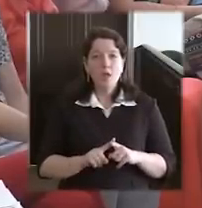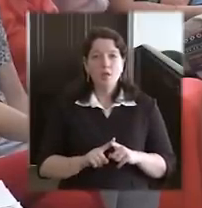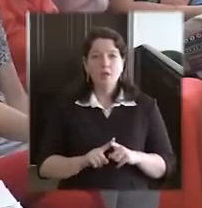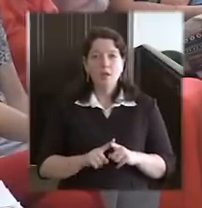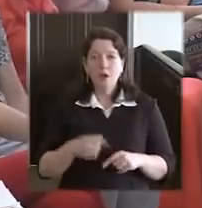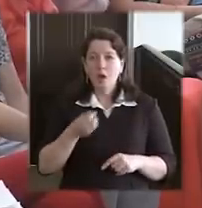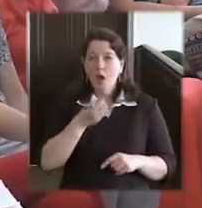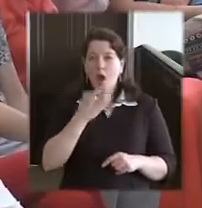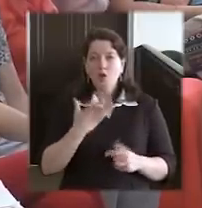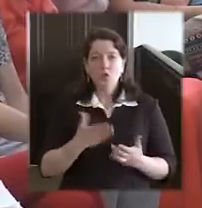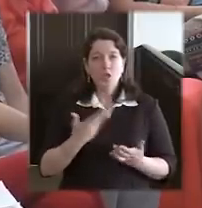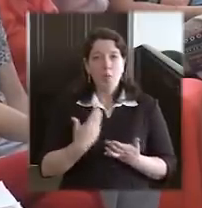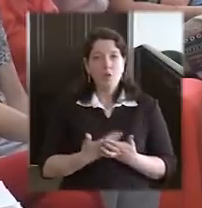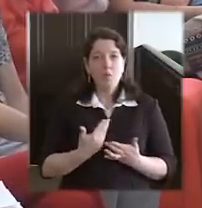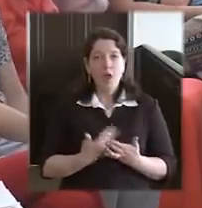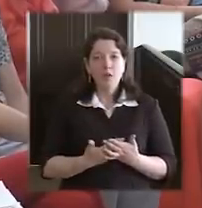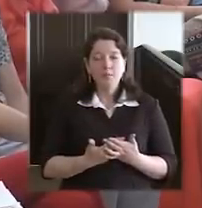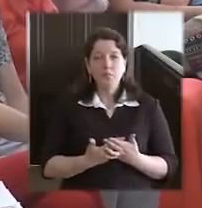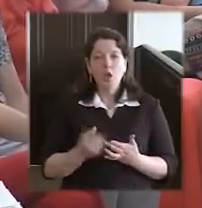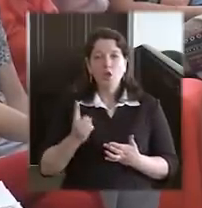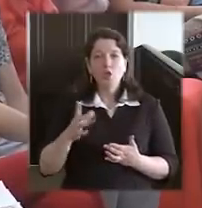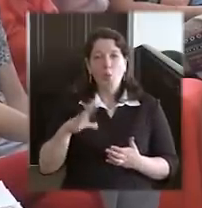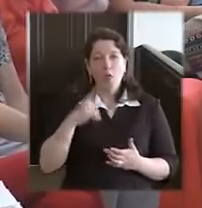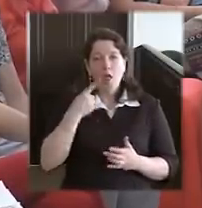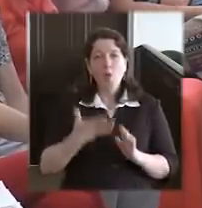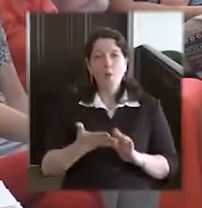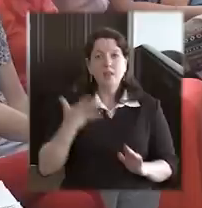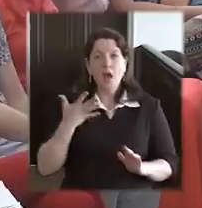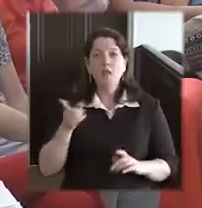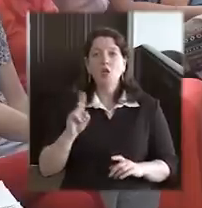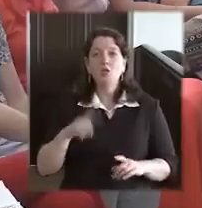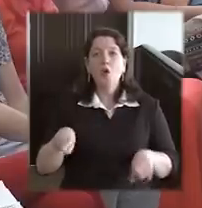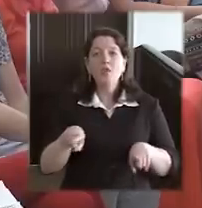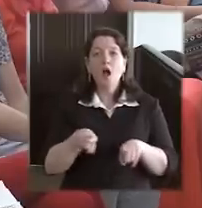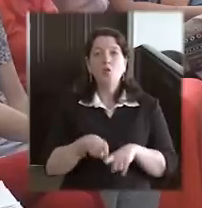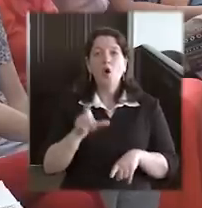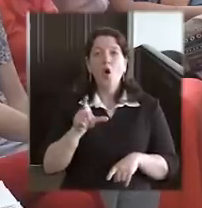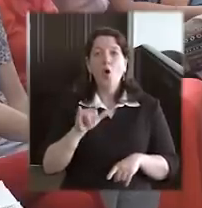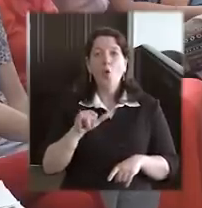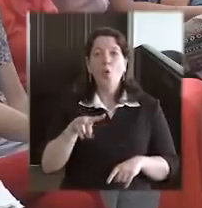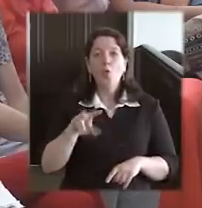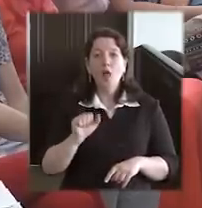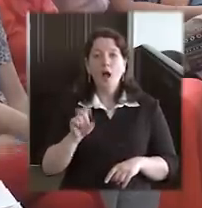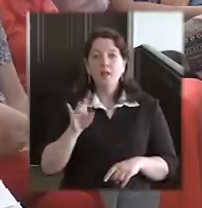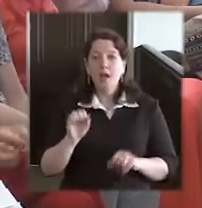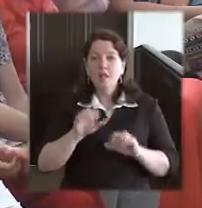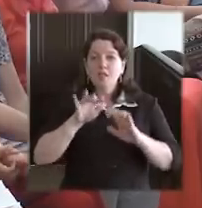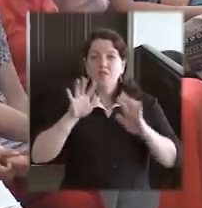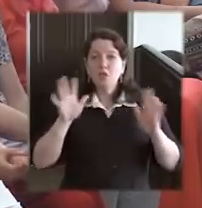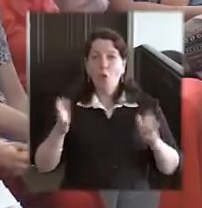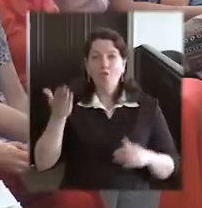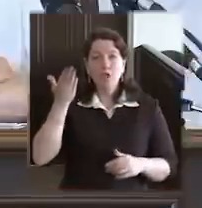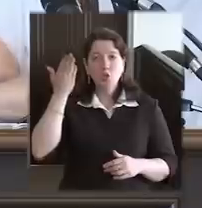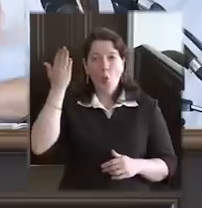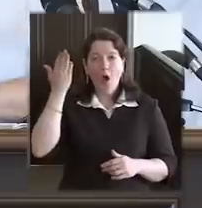Вот это хороший пример, чтобы понять, что такое хула на Духа